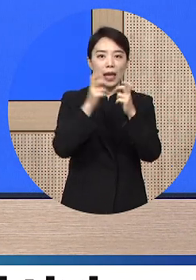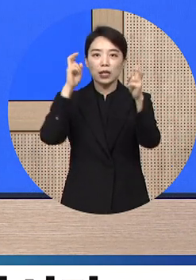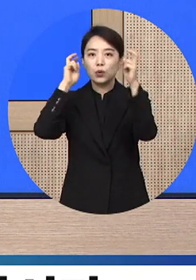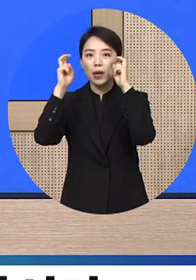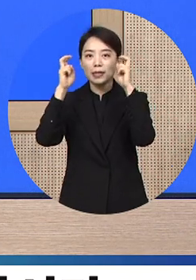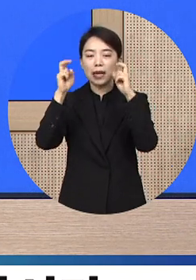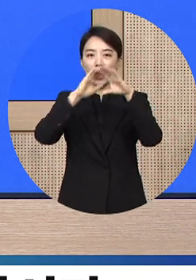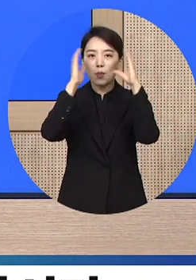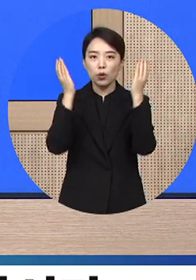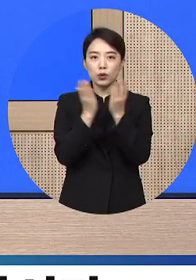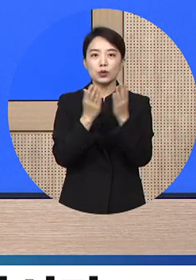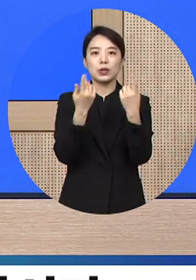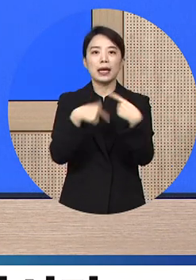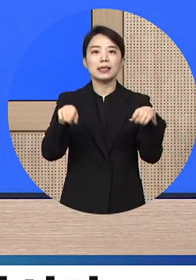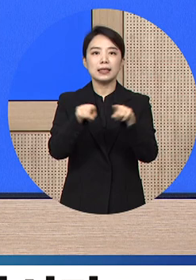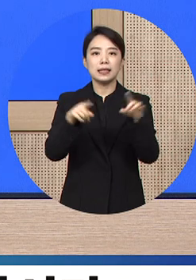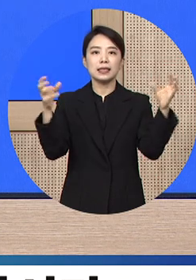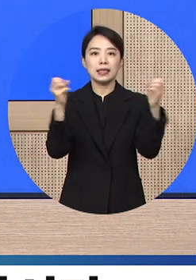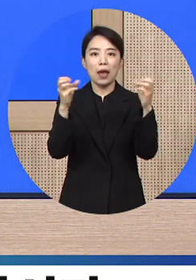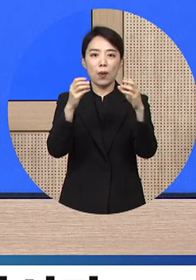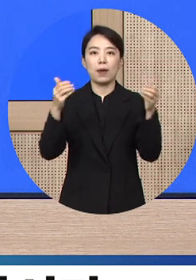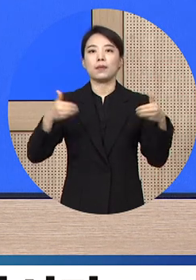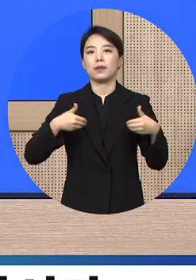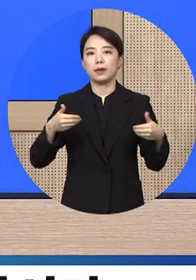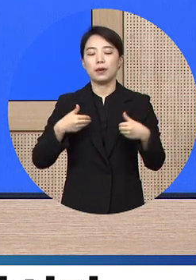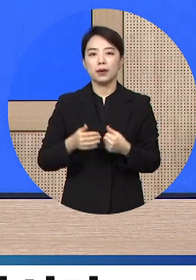주체는 대화의 길로 나서야 합니다.